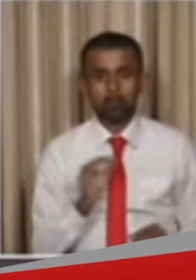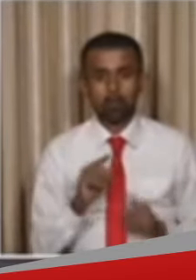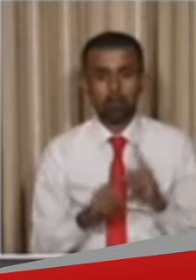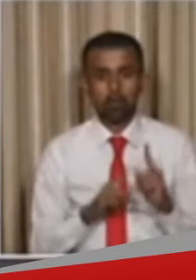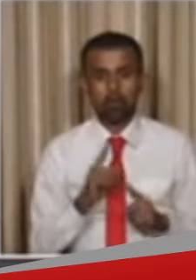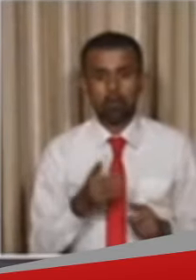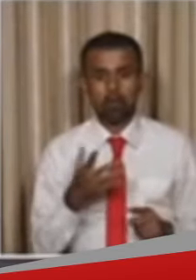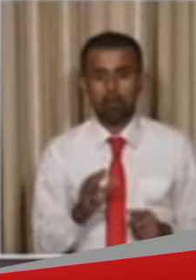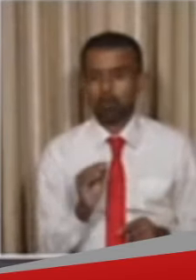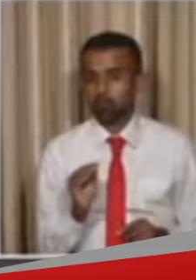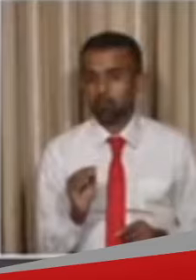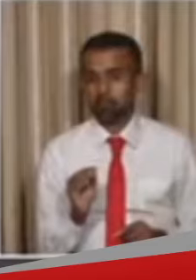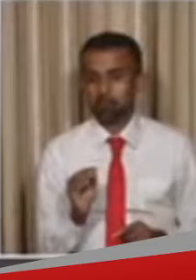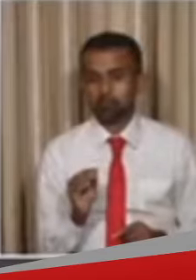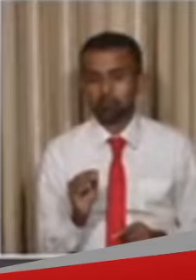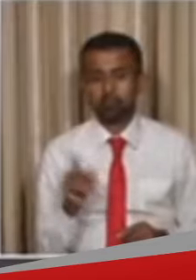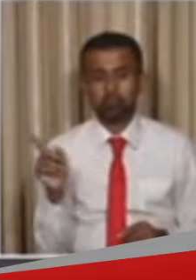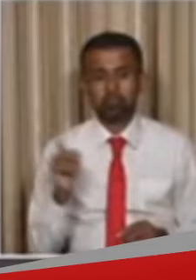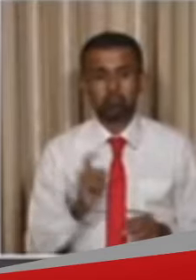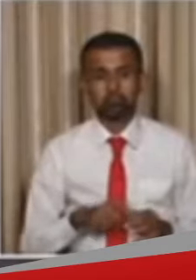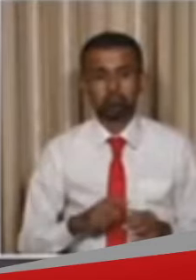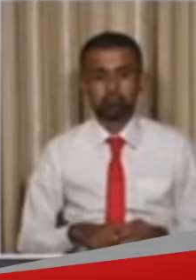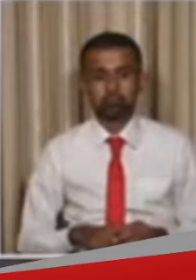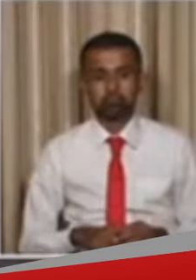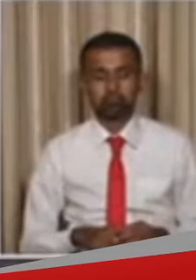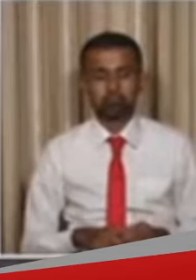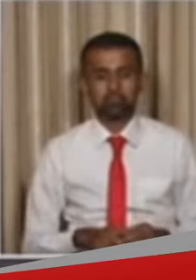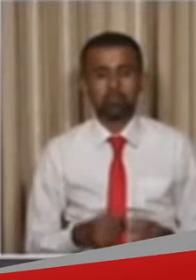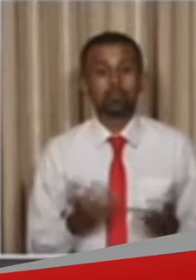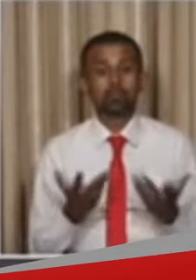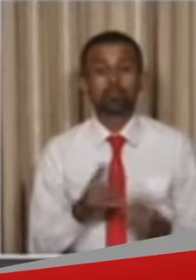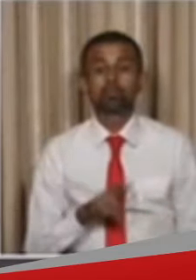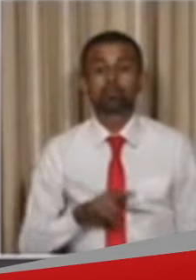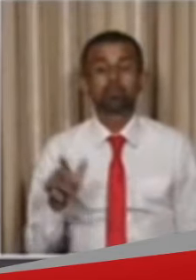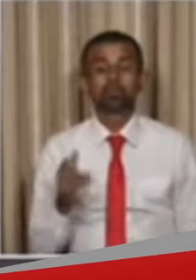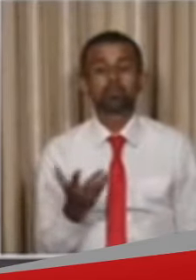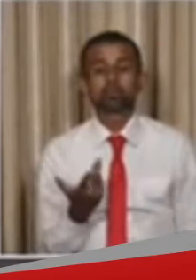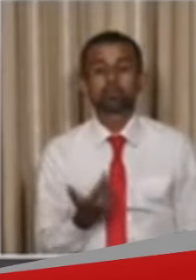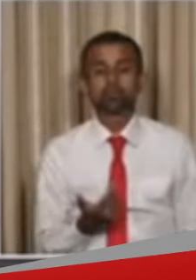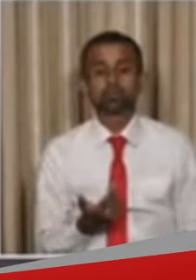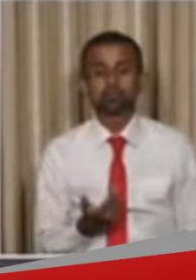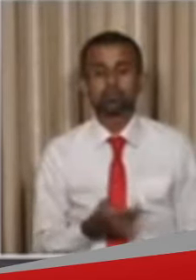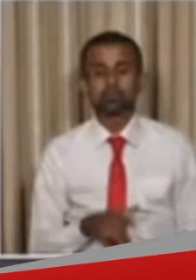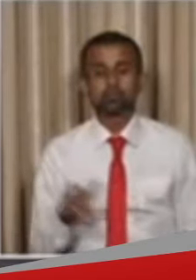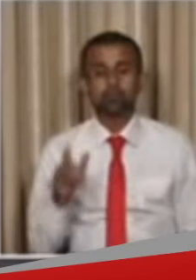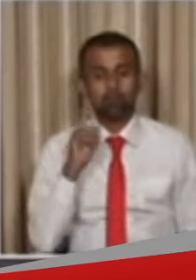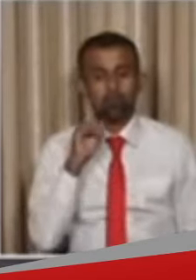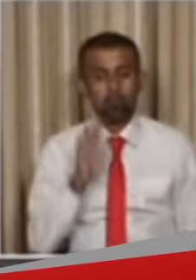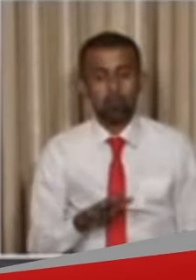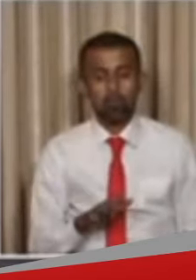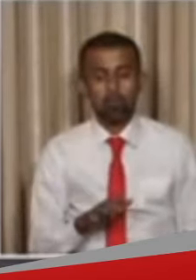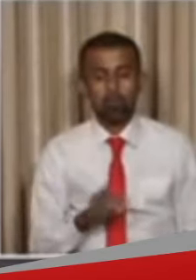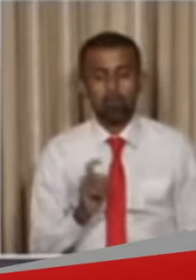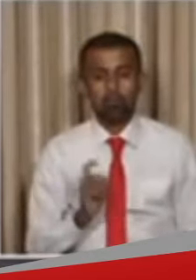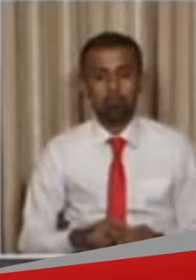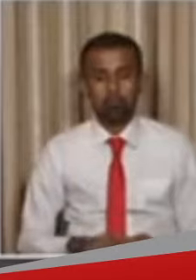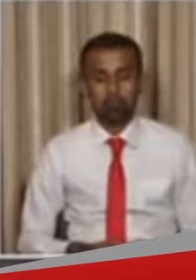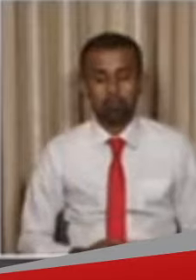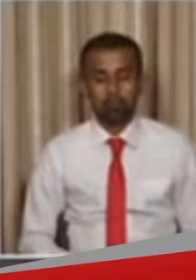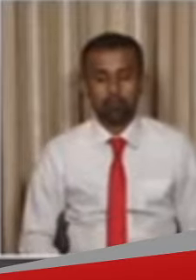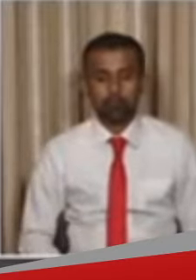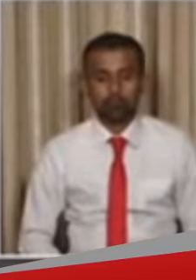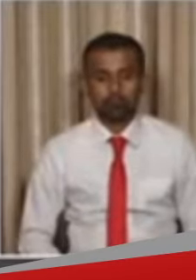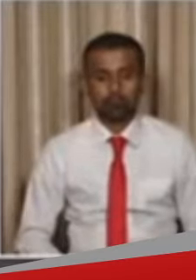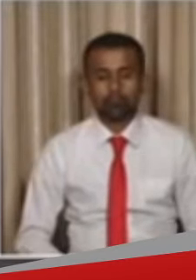කරනවා. නමුත් ඒ අයගේ ප්‍රශ්න පිළිබඳ තා කී දෙනෙක් ගිහිල්ලා තියෙනවද, තා කී දෙනෙක් යන්න ඉන්නවද, තා කී දෙනෙක්ගේ ප්‍රශ්න තියෙනවද මේ පිළිබඳව